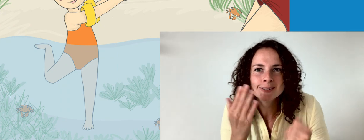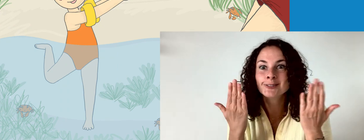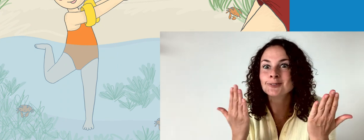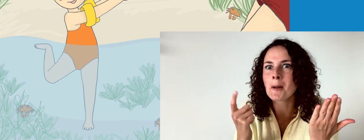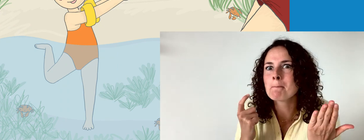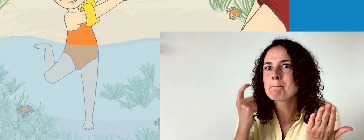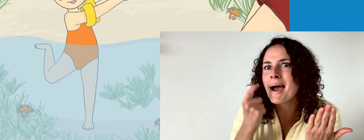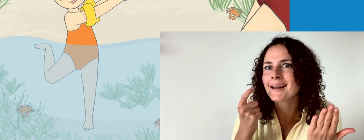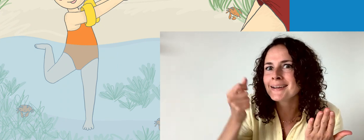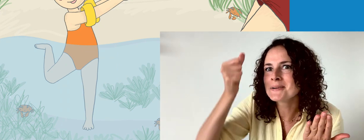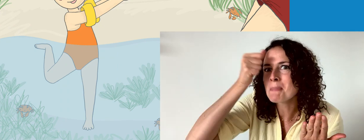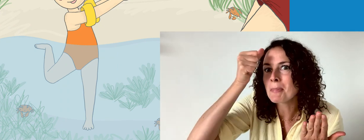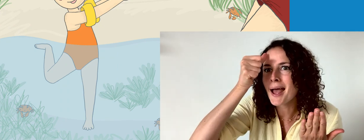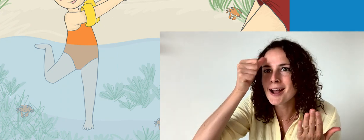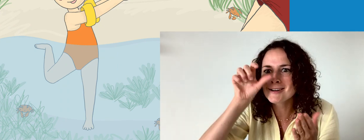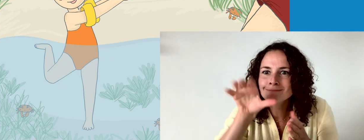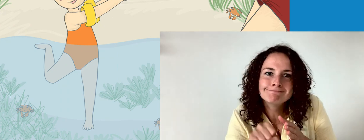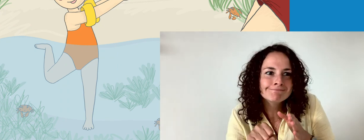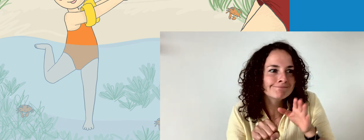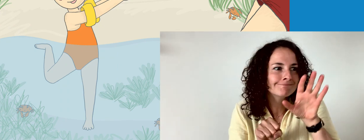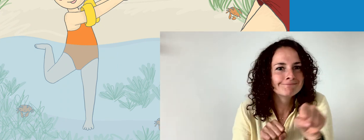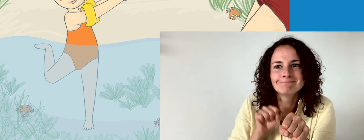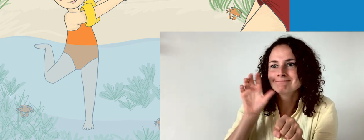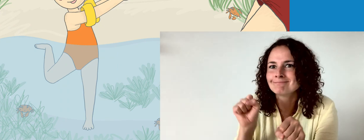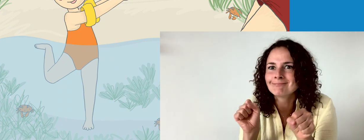Mare en papa op krabbenjacht